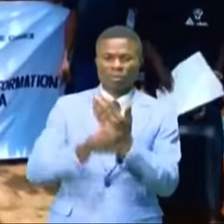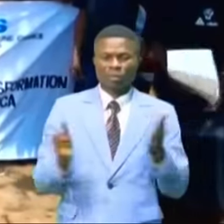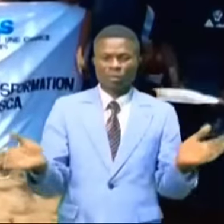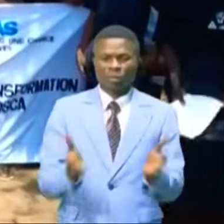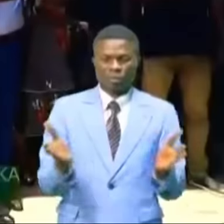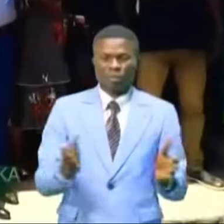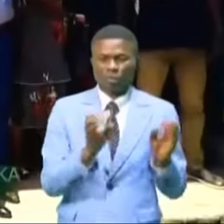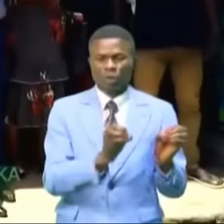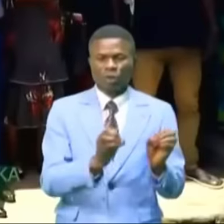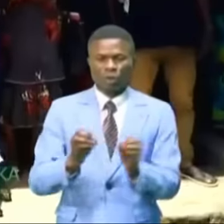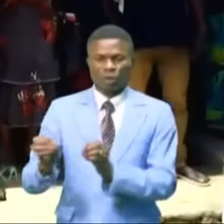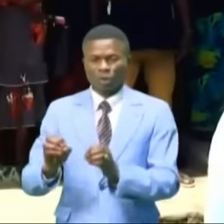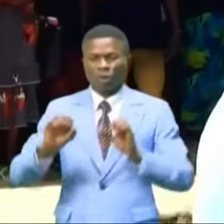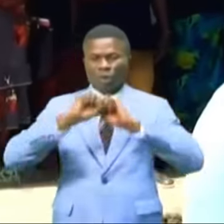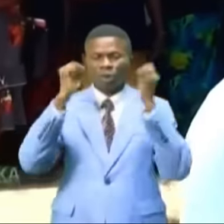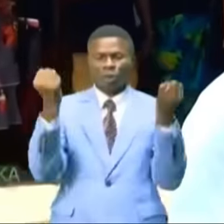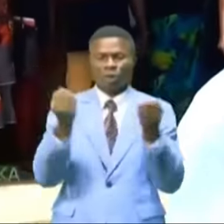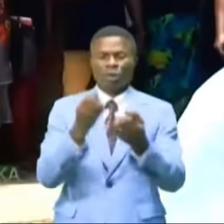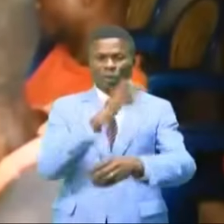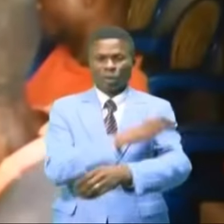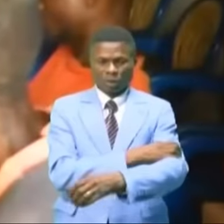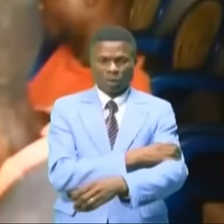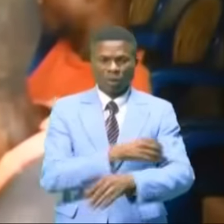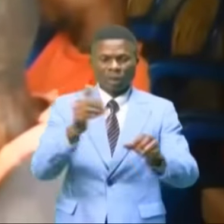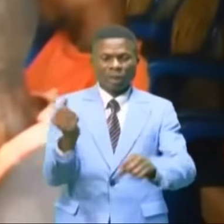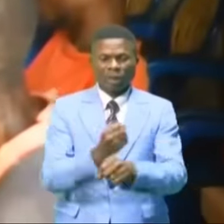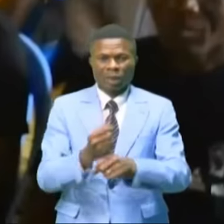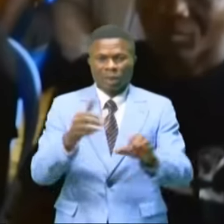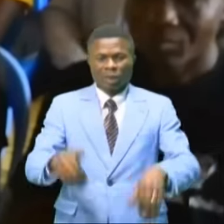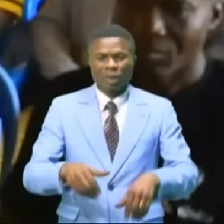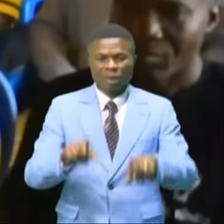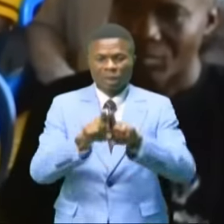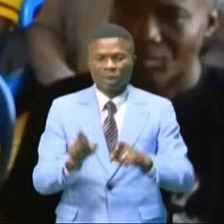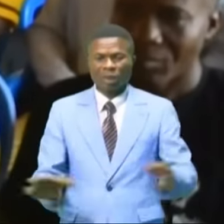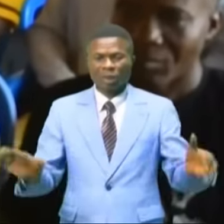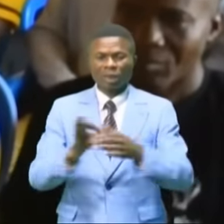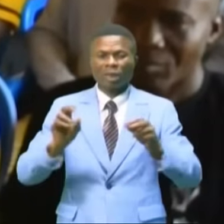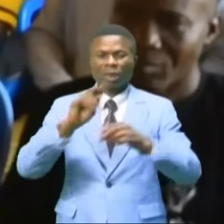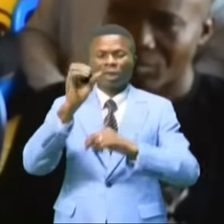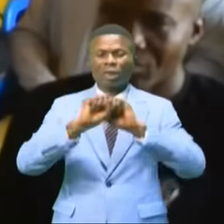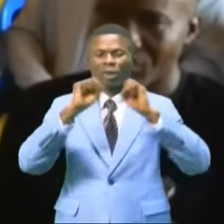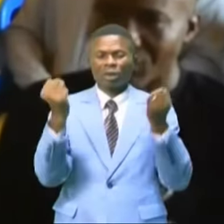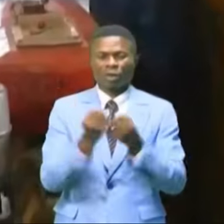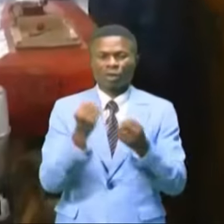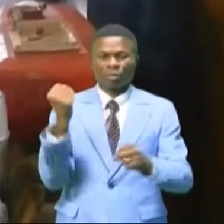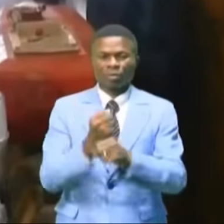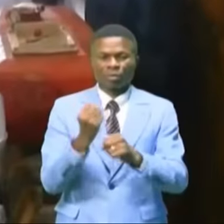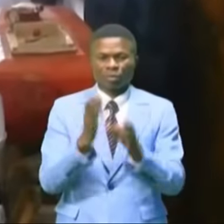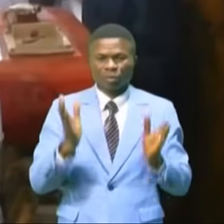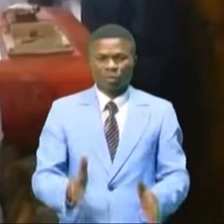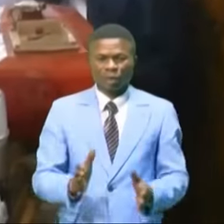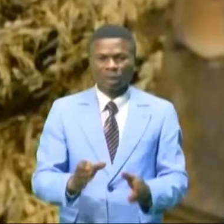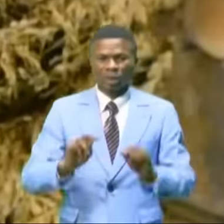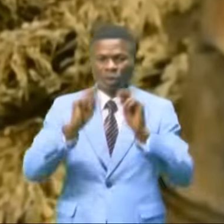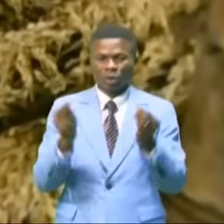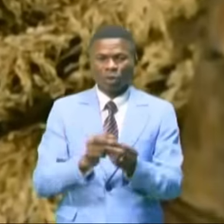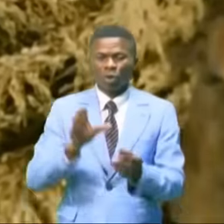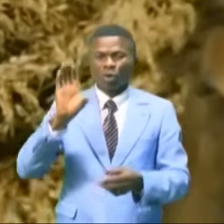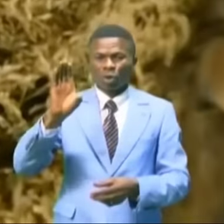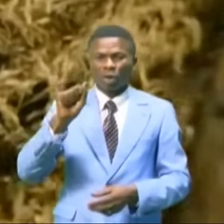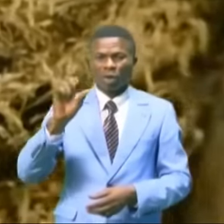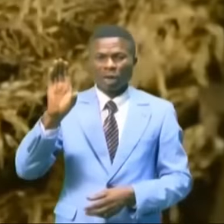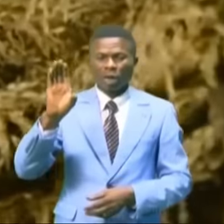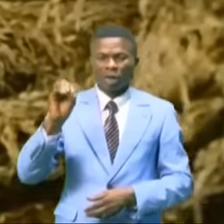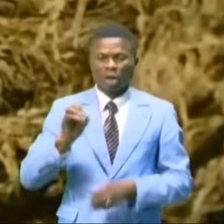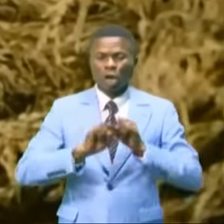des organisations de la société civile agricole et de la cohésion sociale des agriculteurs des filières cacao, huile de